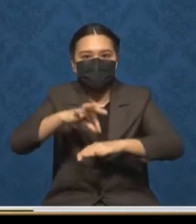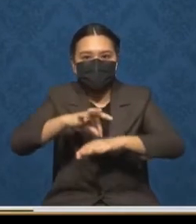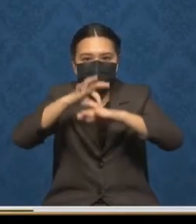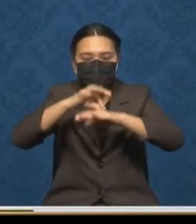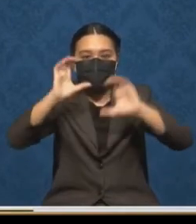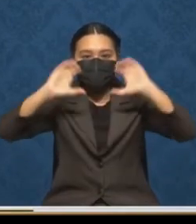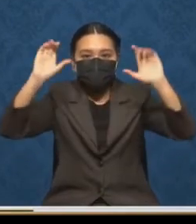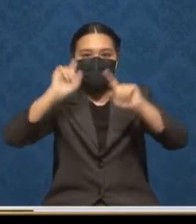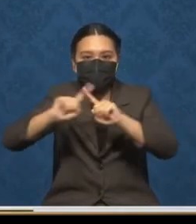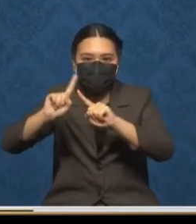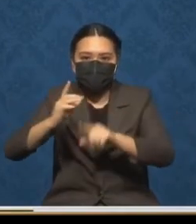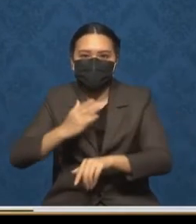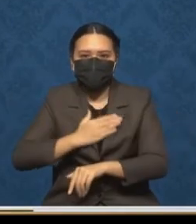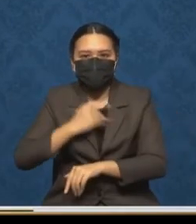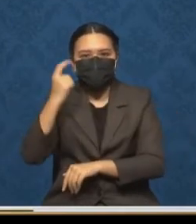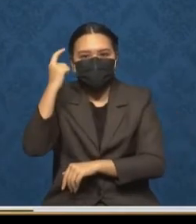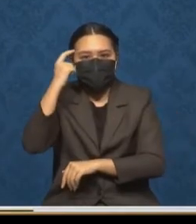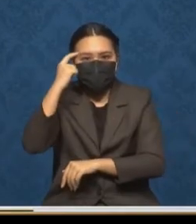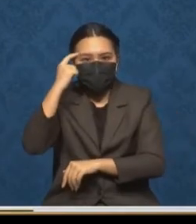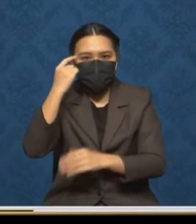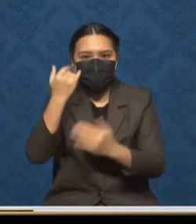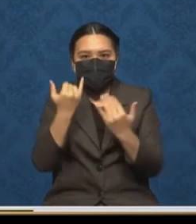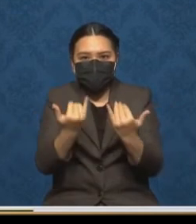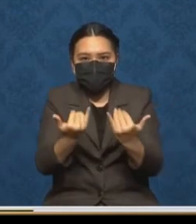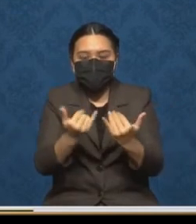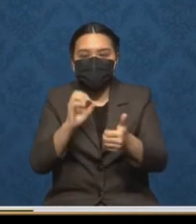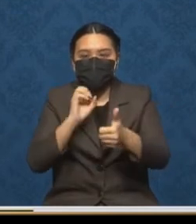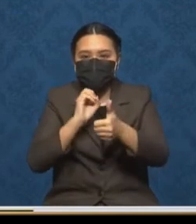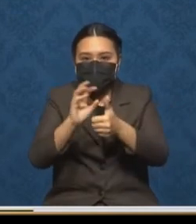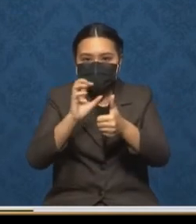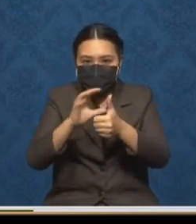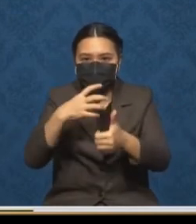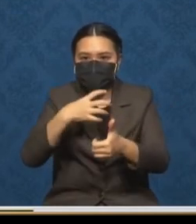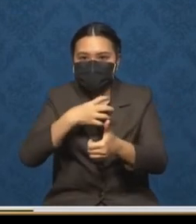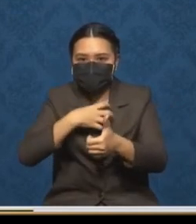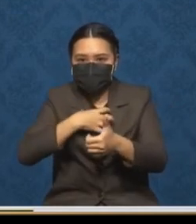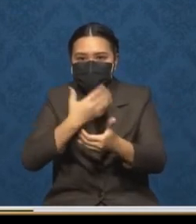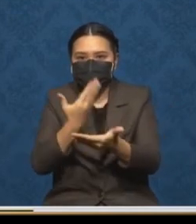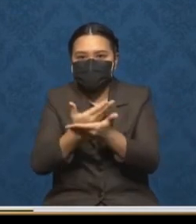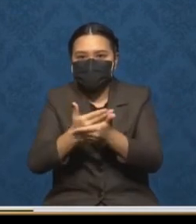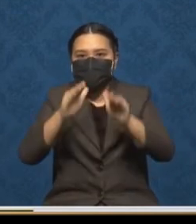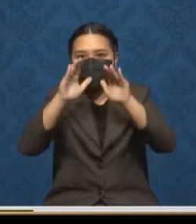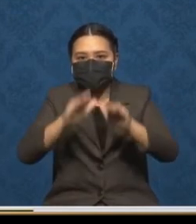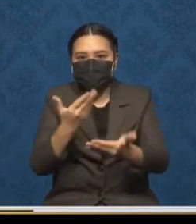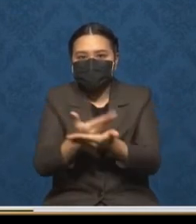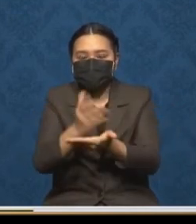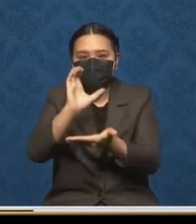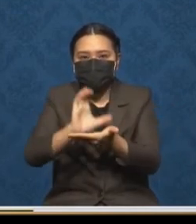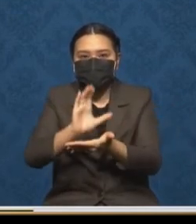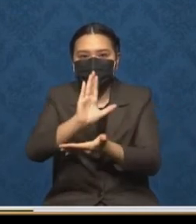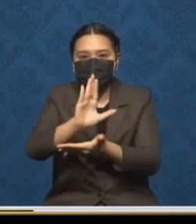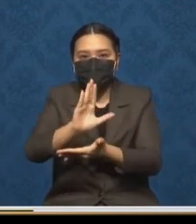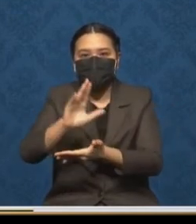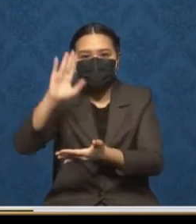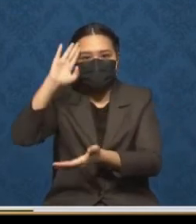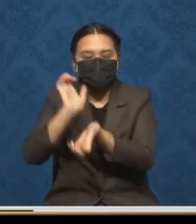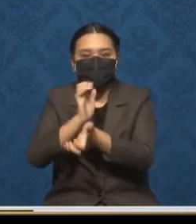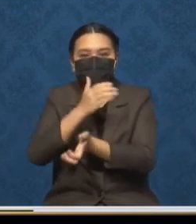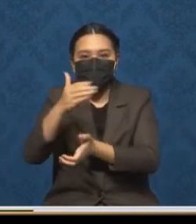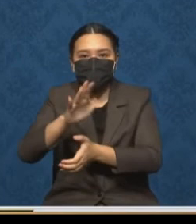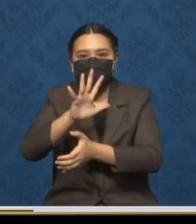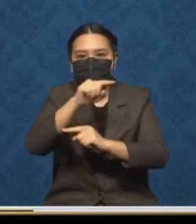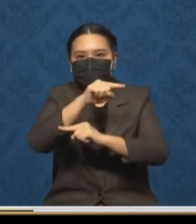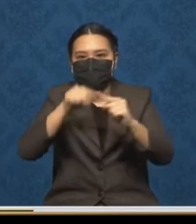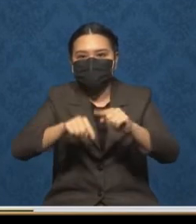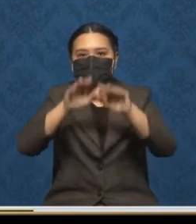คิดว่าตรงนี้เนี่ยจึงเป็นข้อเสนอของผมที่ให้มีการปรบลดงบประณในสวสำหบงตะหวดแหงชาิโรง 5%นะ